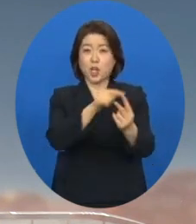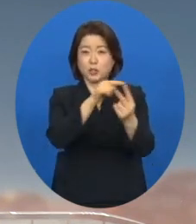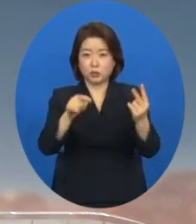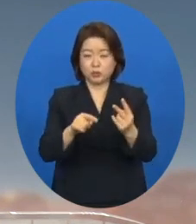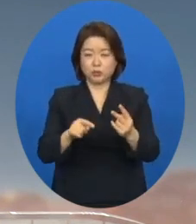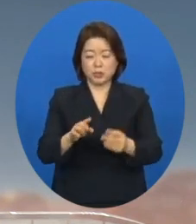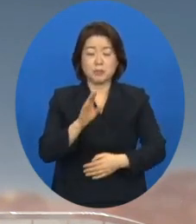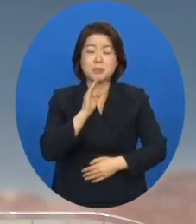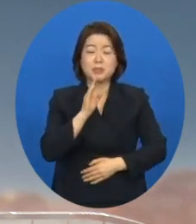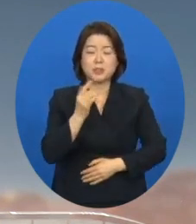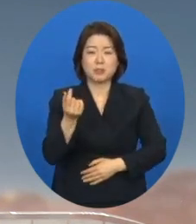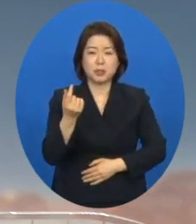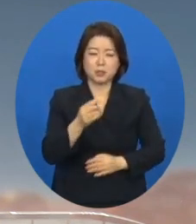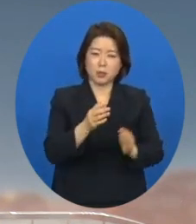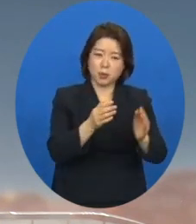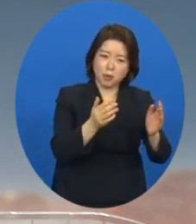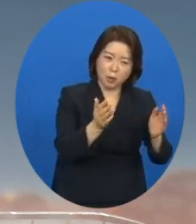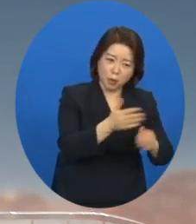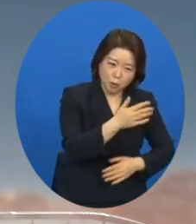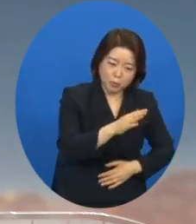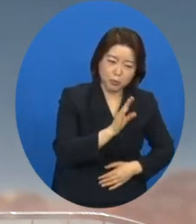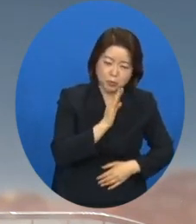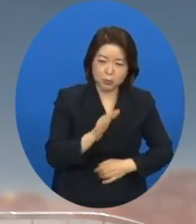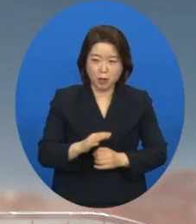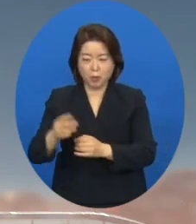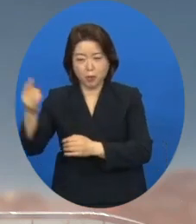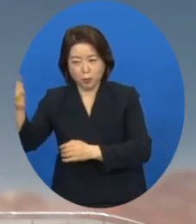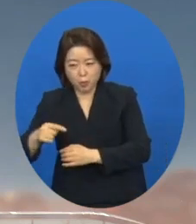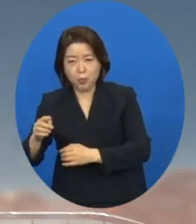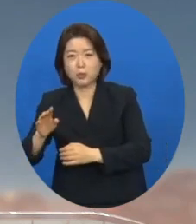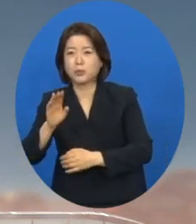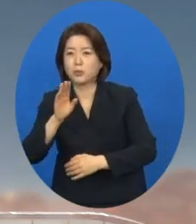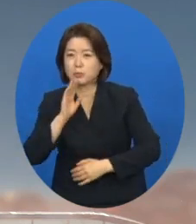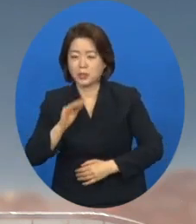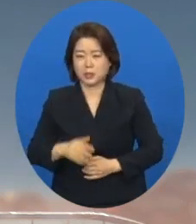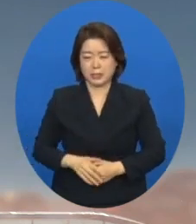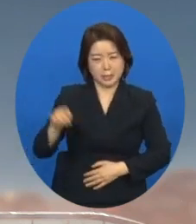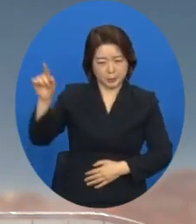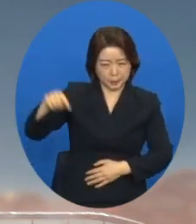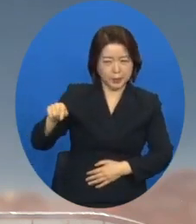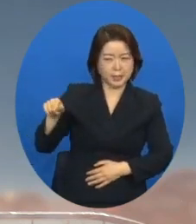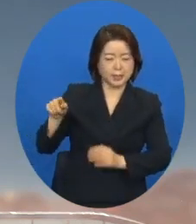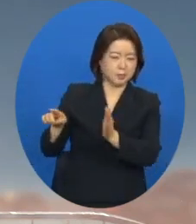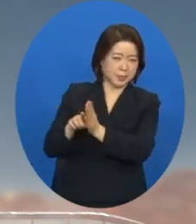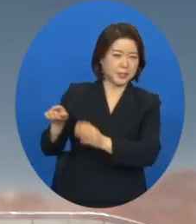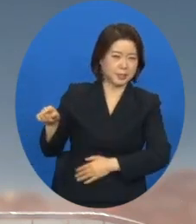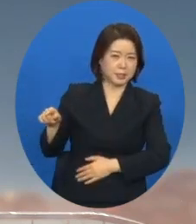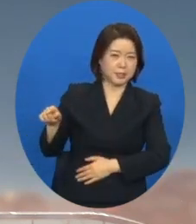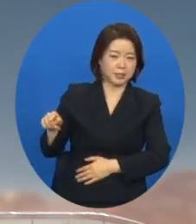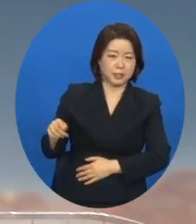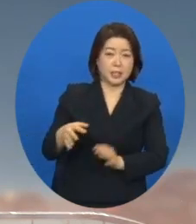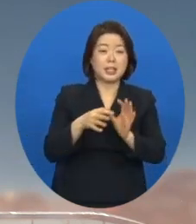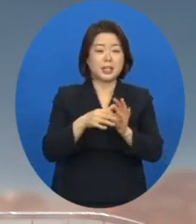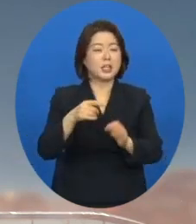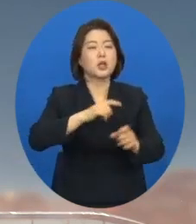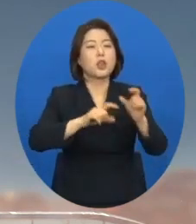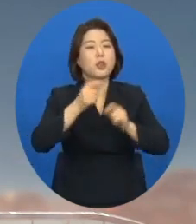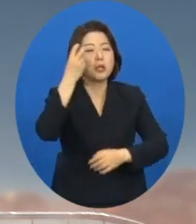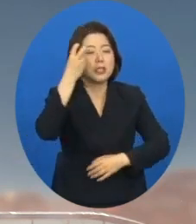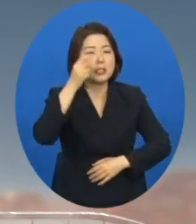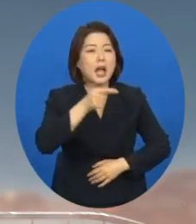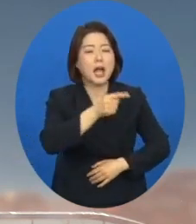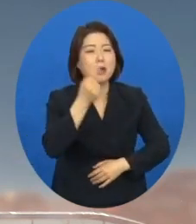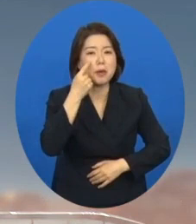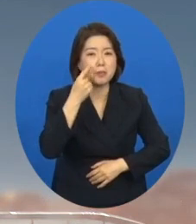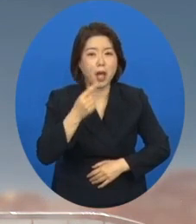둘 다 맞겠죠? 없는 것도 맞고 온 것도 맞는. 그래서 저는 분명히 왔다라고 믿어졌어요. 그래서 계속 찾아보세요 했더니